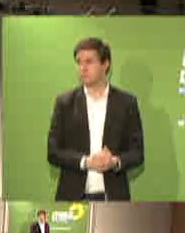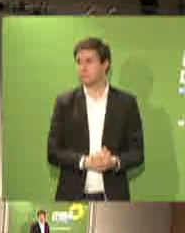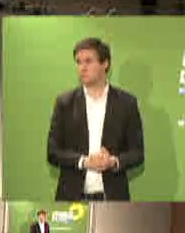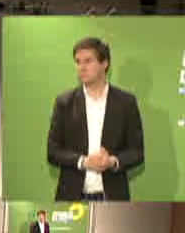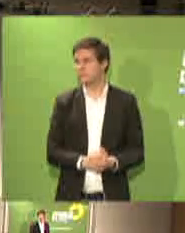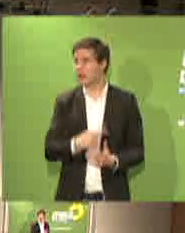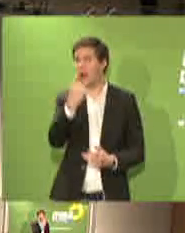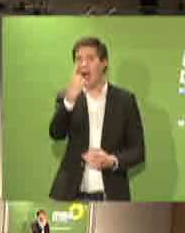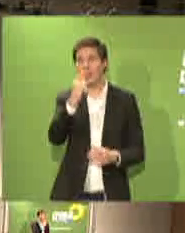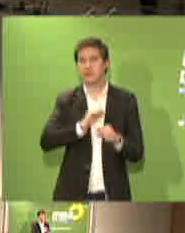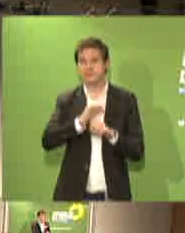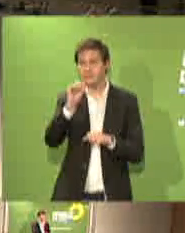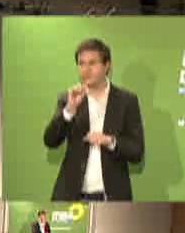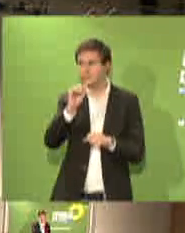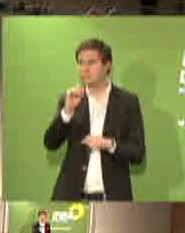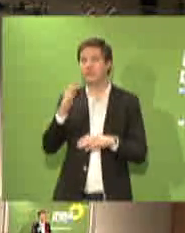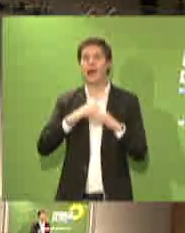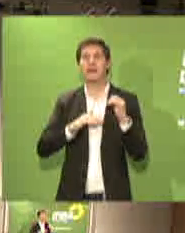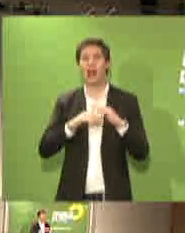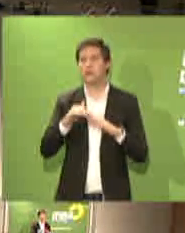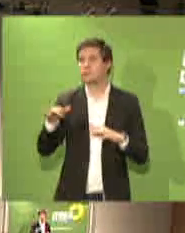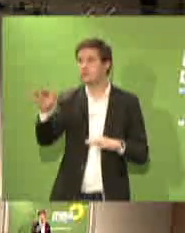Einige Gegenstimmen. Enthaltungen?